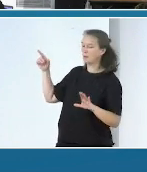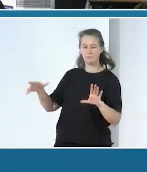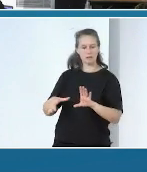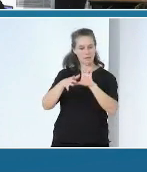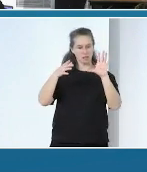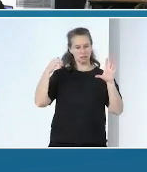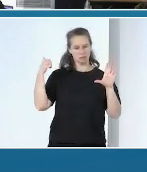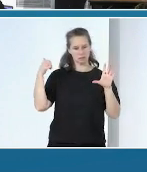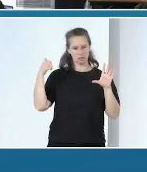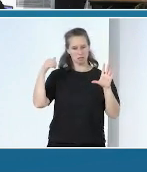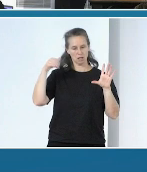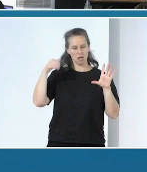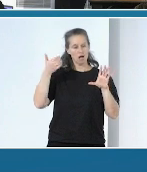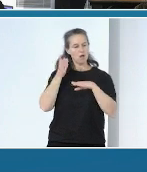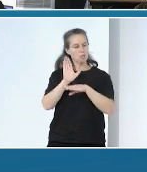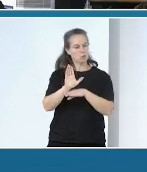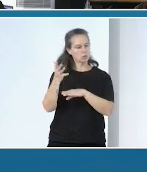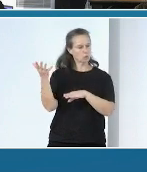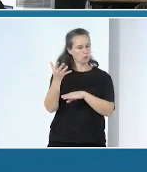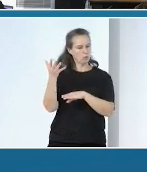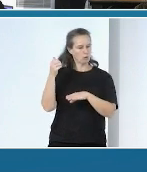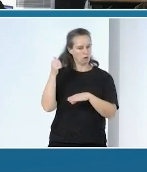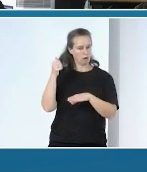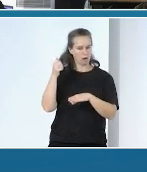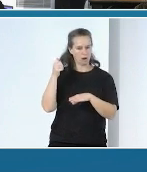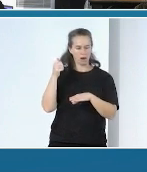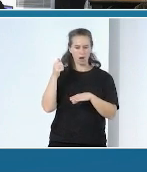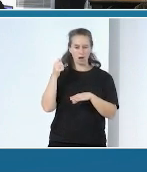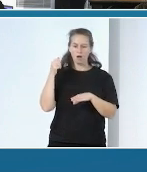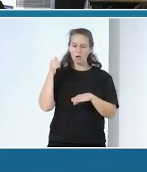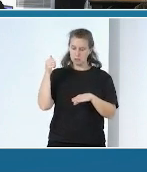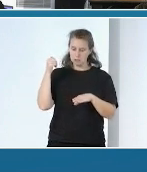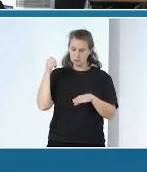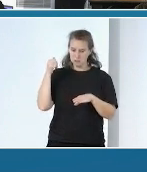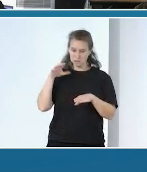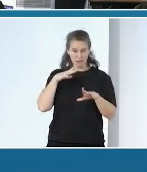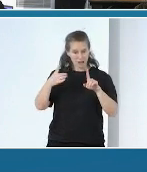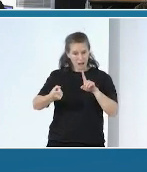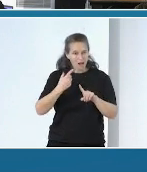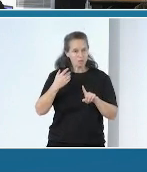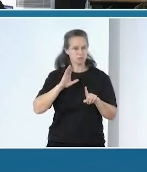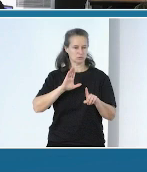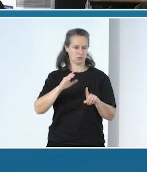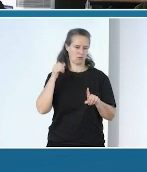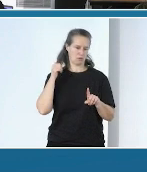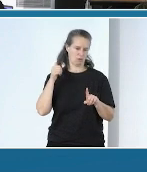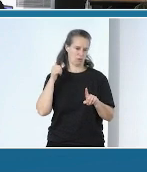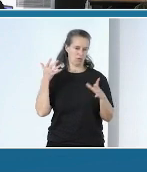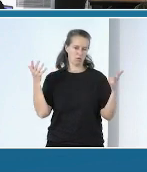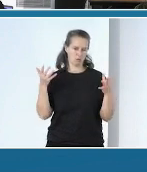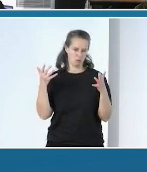image pour montrer déjà à quel point c'est important